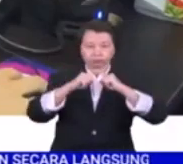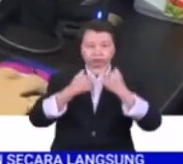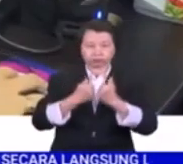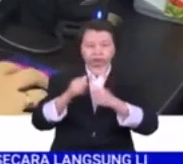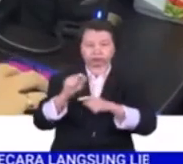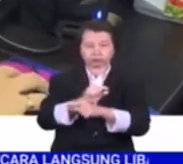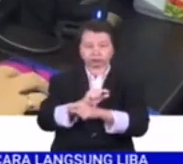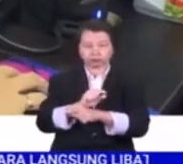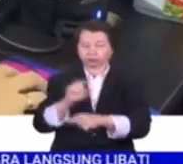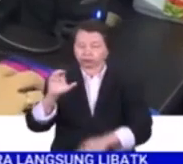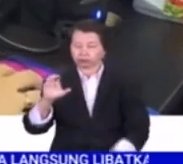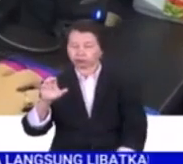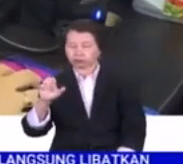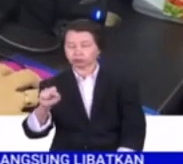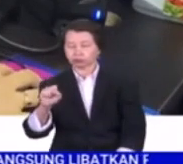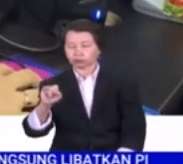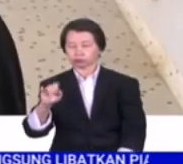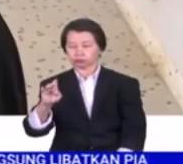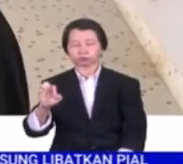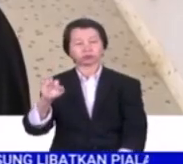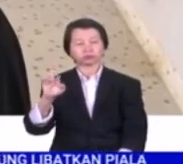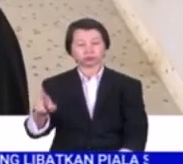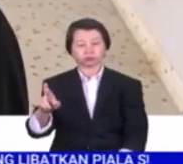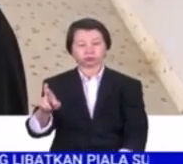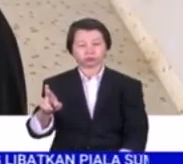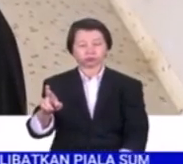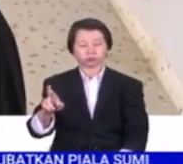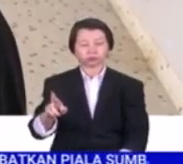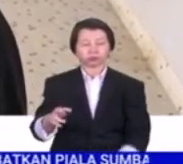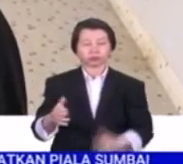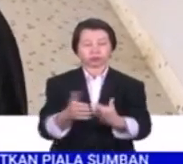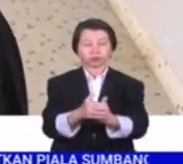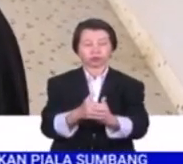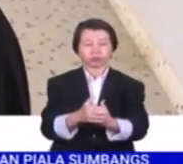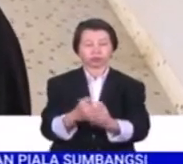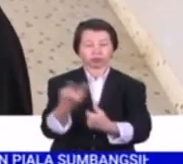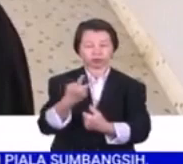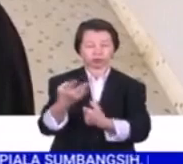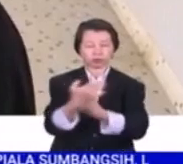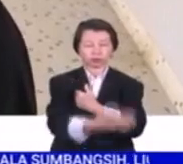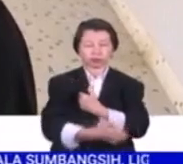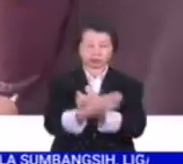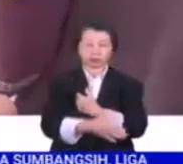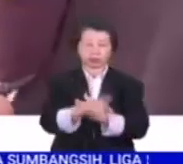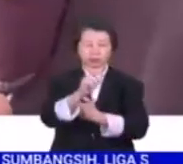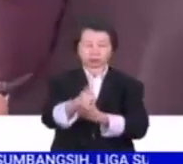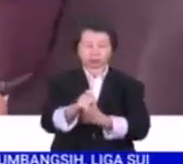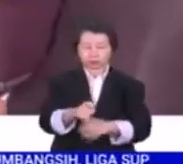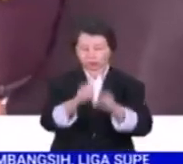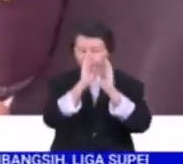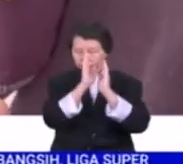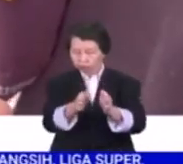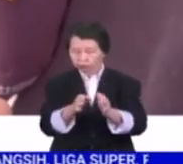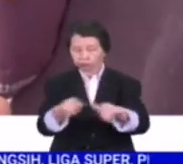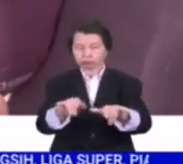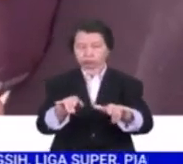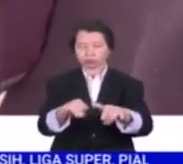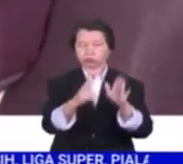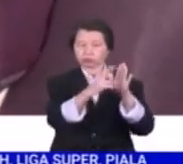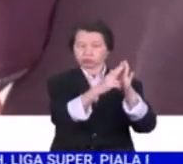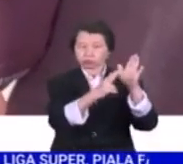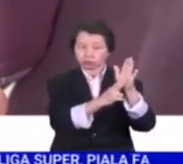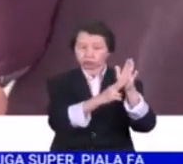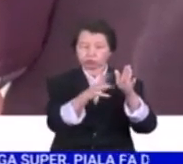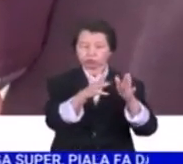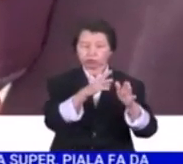Pengguna Cyber Malaysia MCCA Siraj Jalil, sinergi antara kedua-dua negara perlu menumpukan pelaksanaan